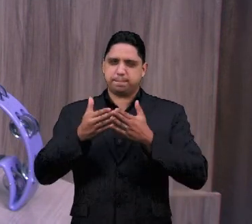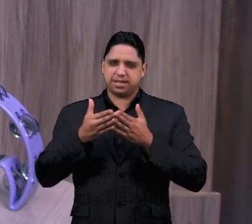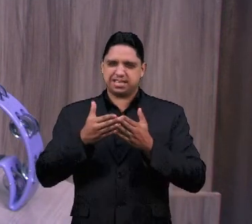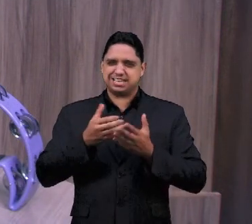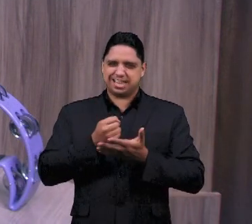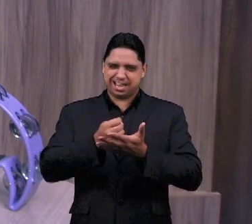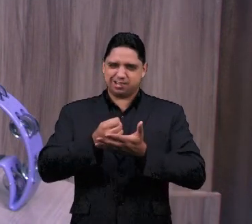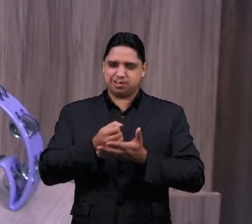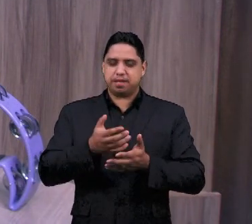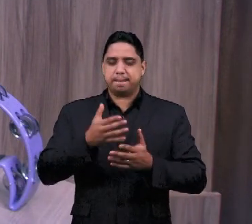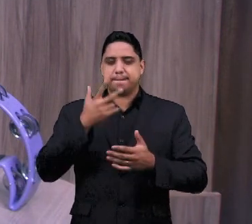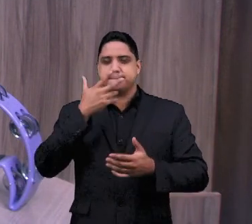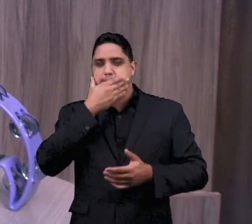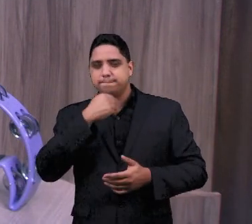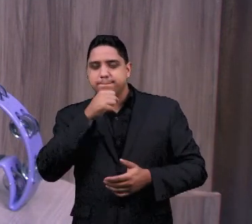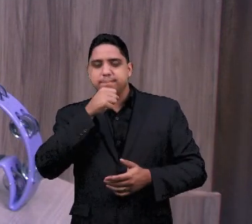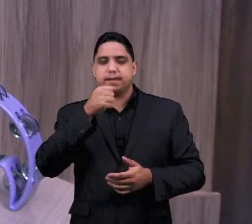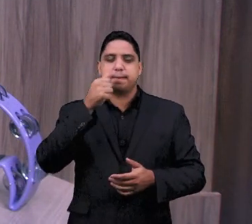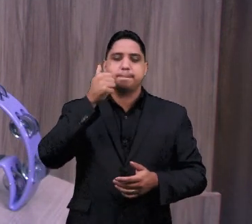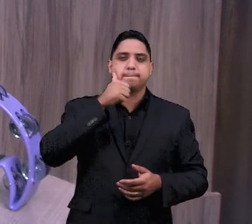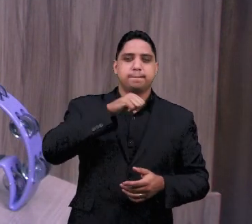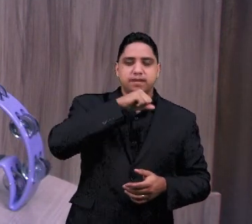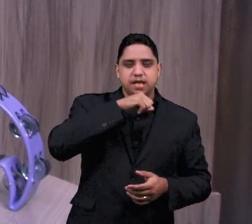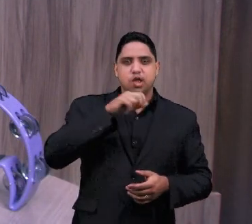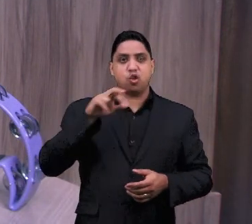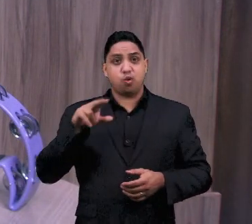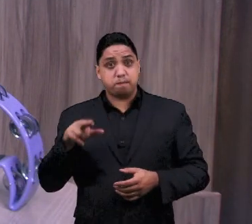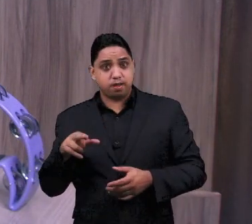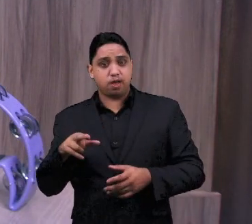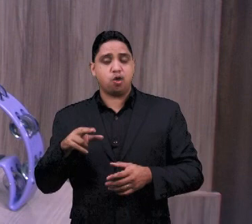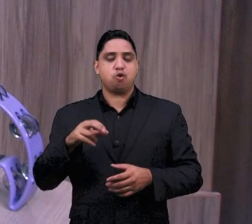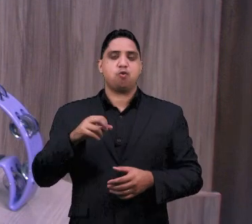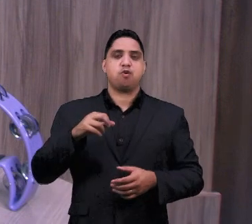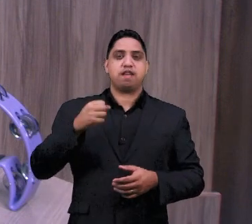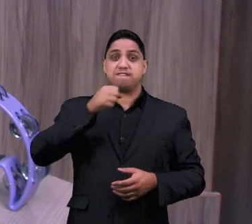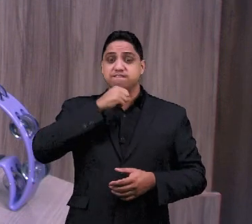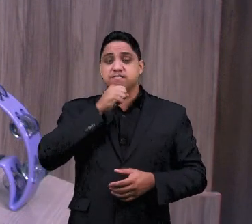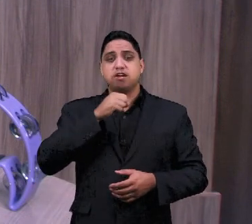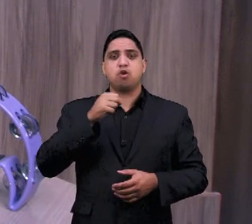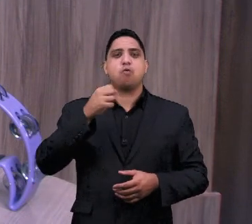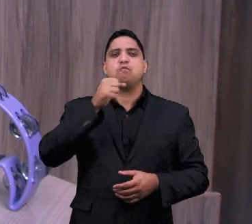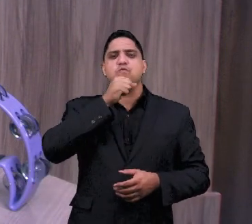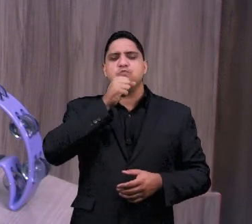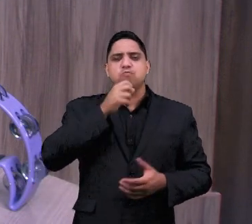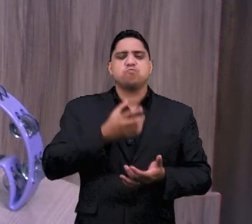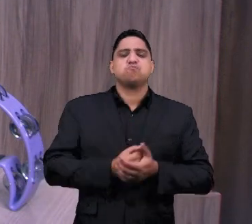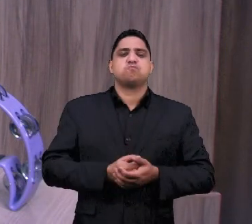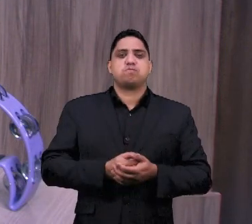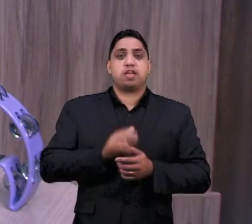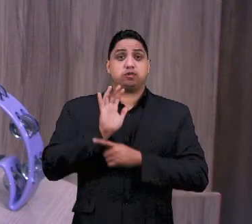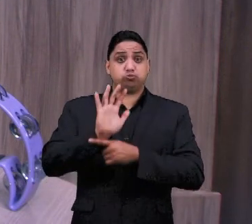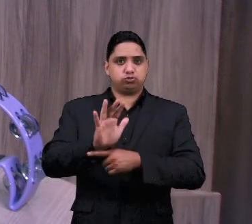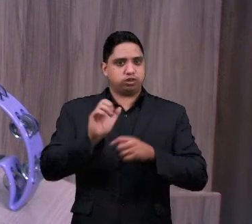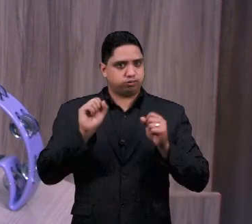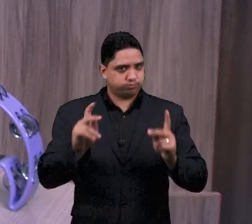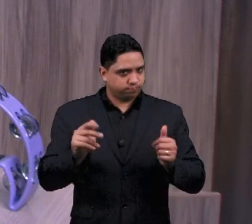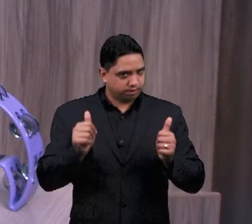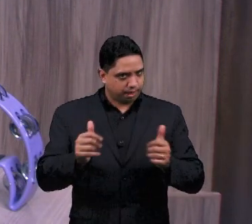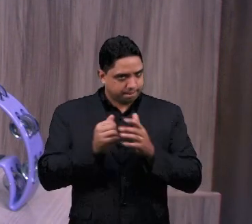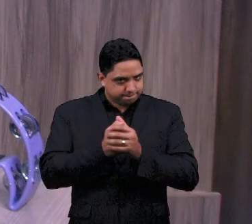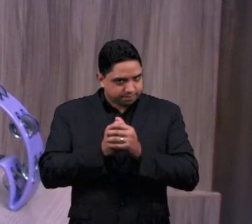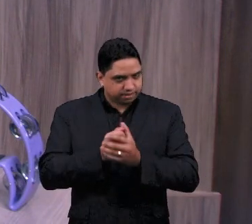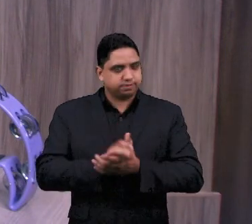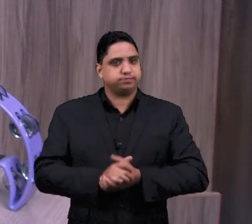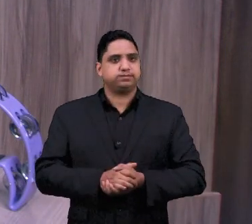père, de la mère, de la mamie ou de frères plus âgés pour aider les petits. Amen. Nous